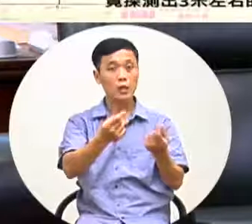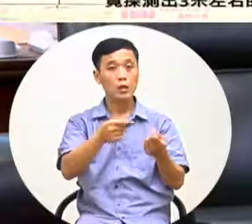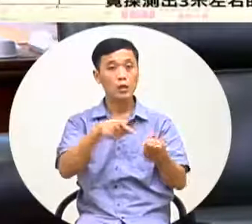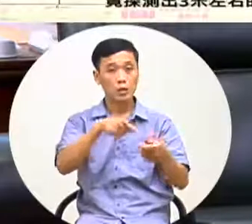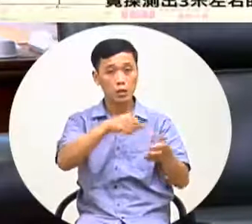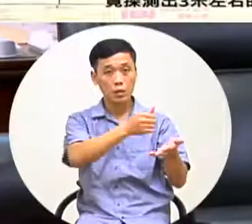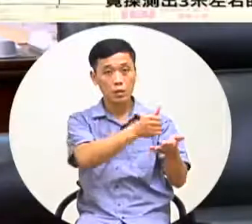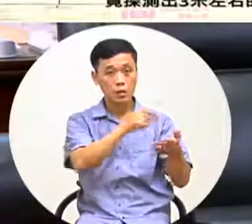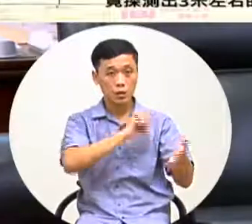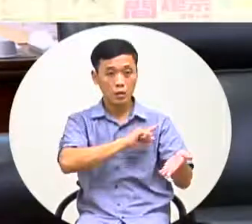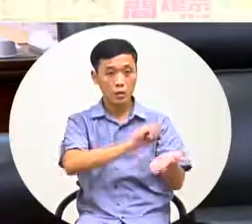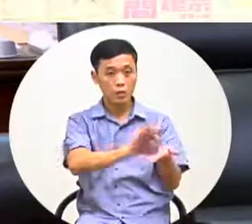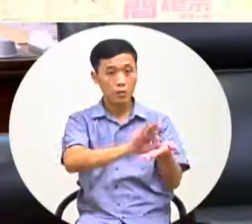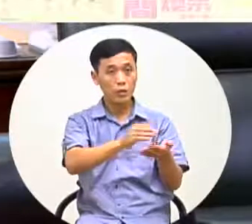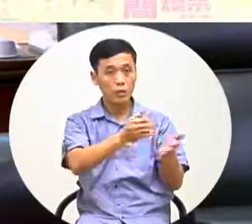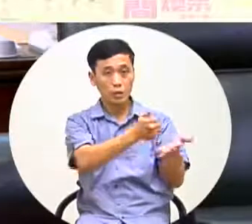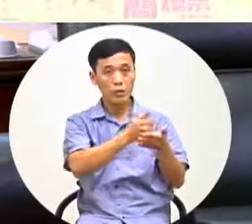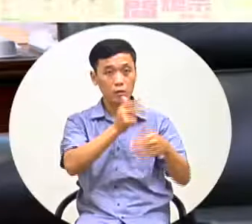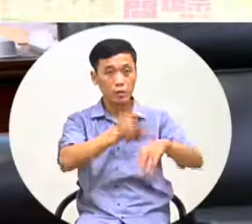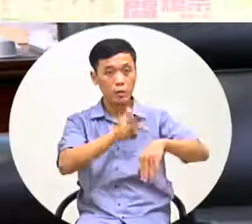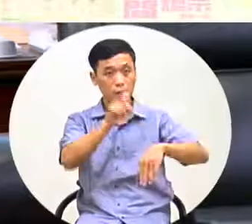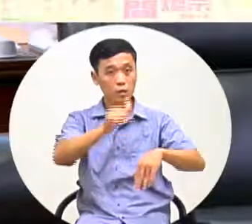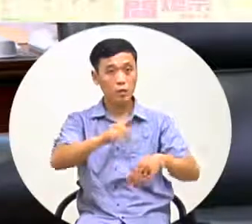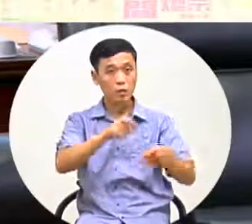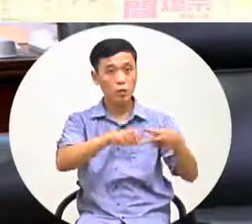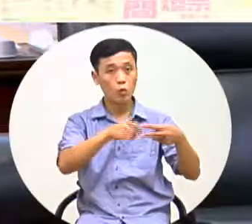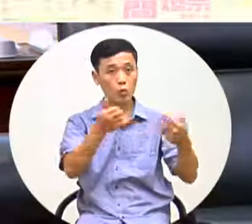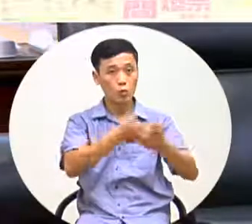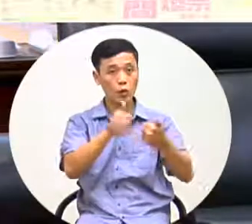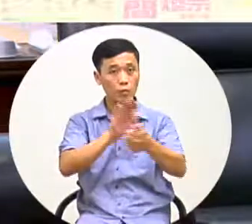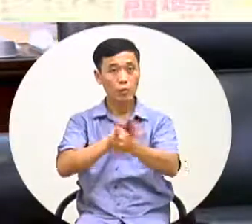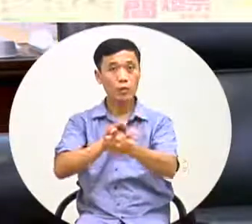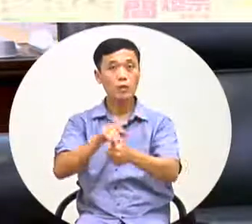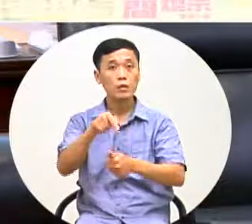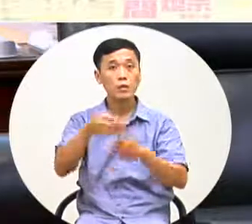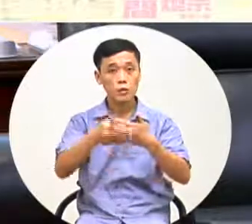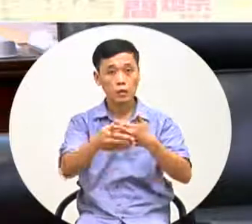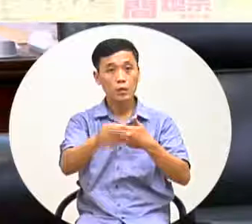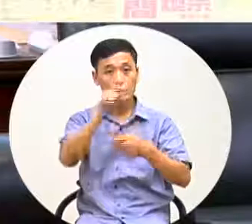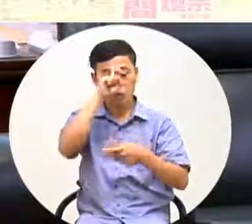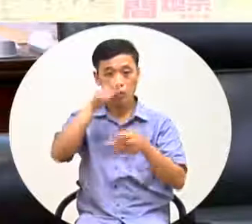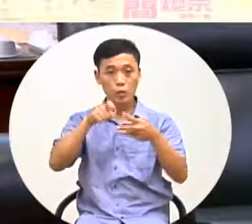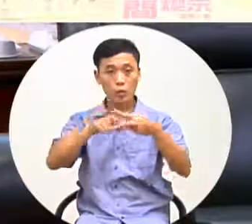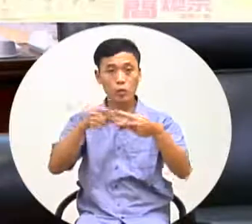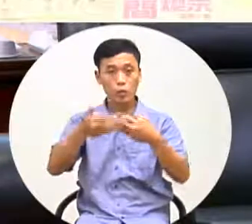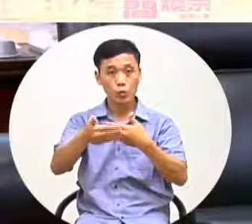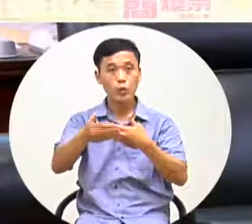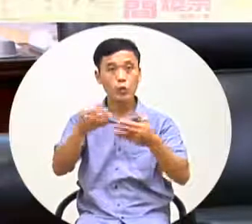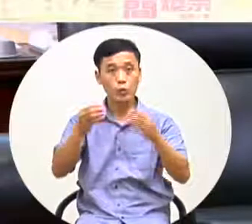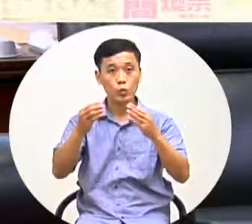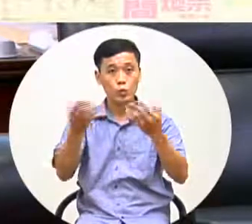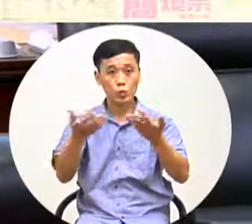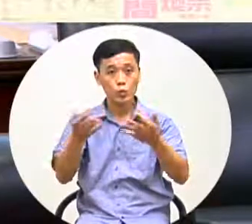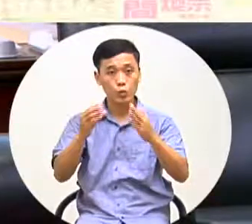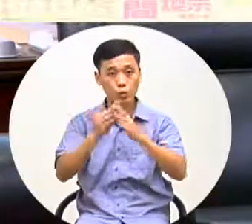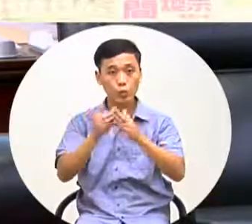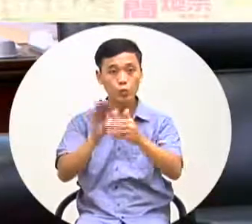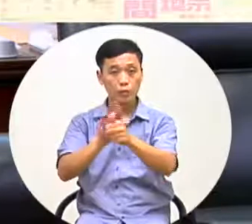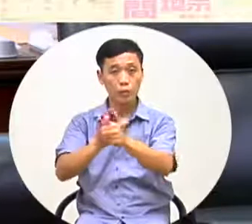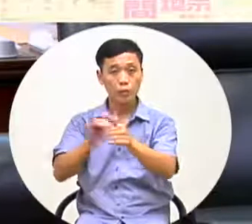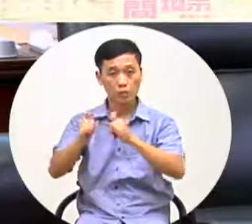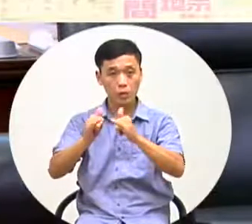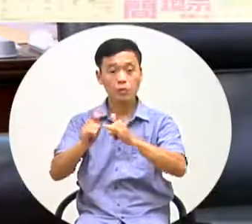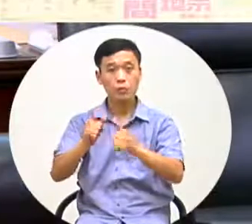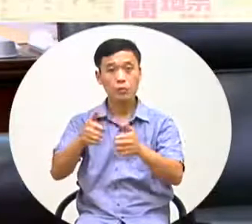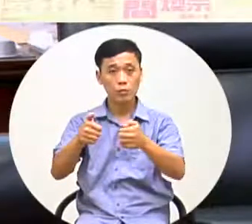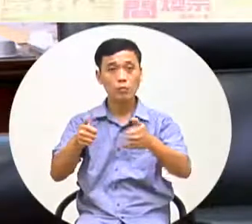待，在这个过程中，是不是就再次拜托公务局来协助当地的居民了哈？好，多谢。好，下